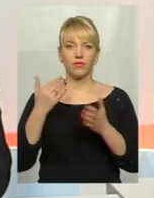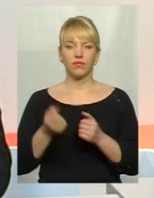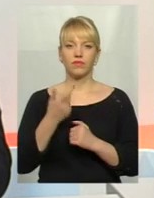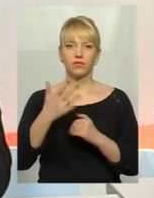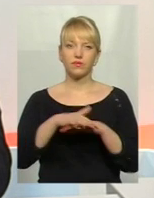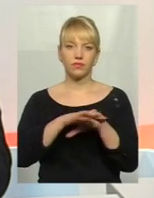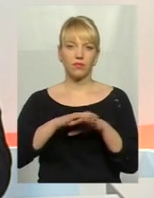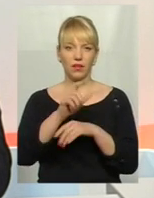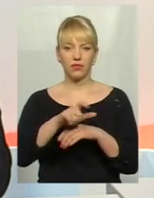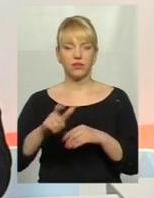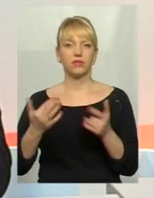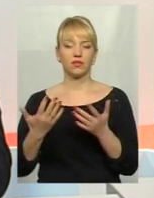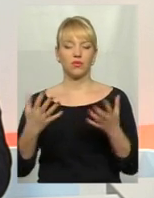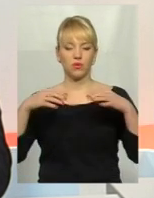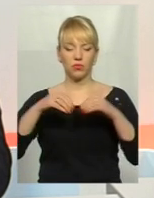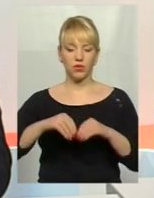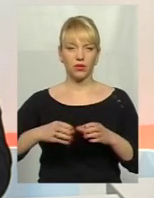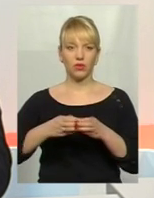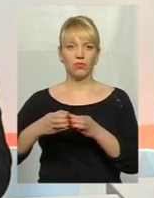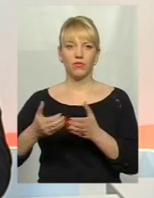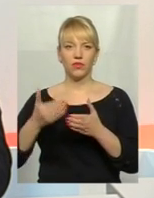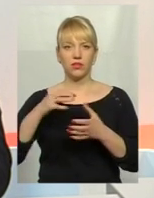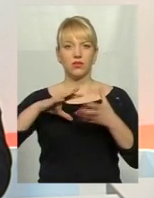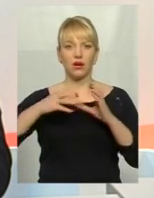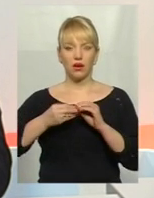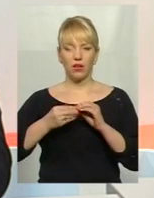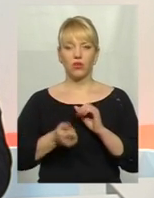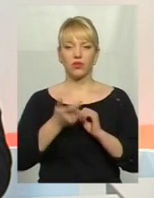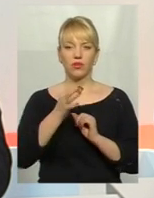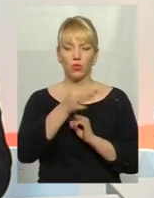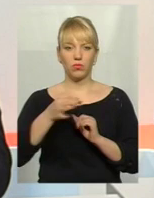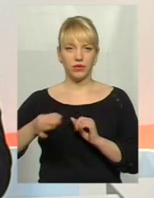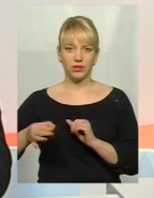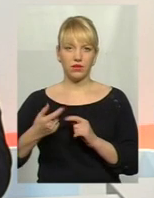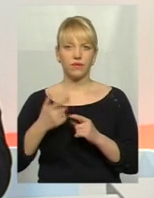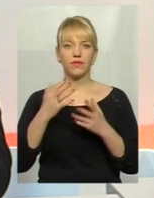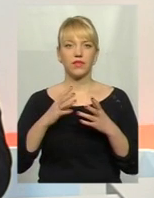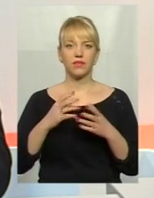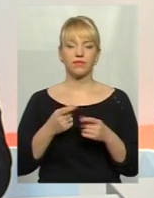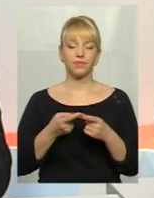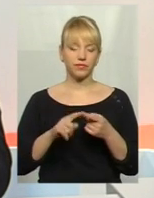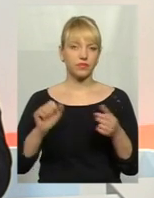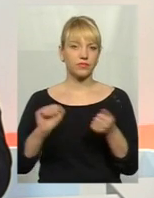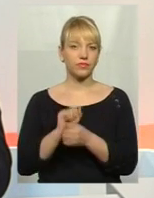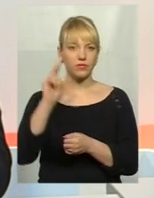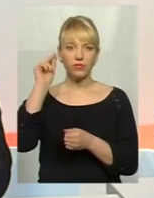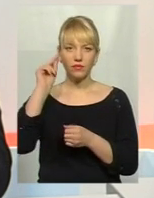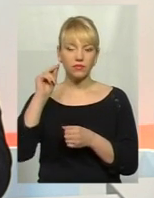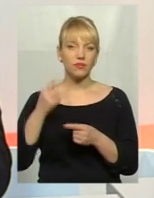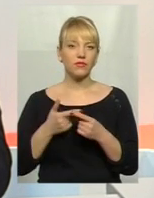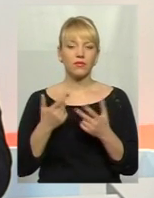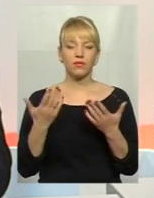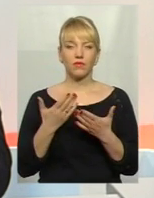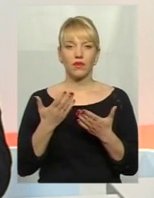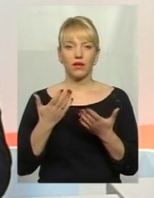населення, які в об'єднаних громадах від загальної кількості обласного. Насправді, це сухі цифри, за якими